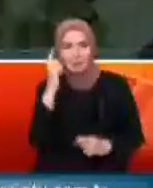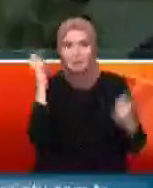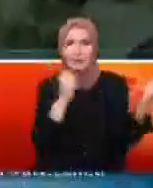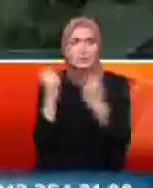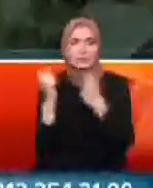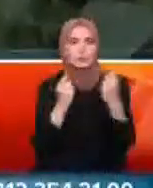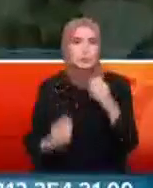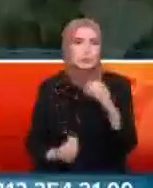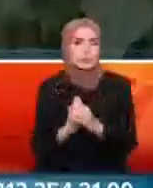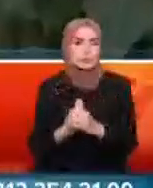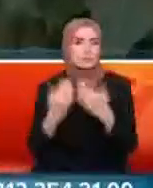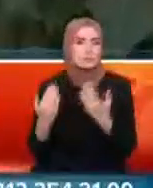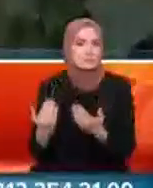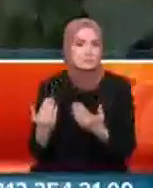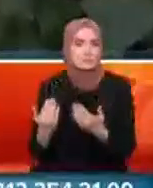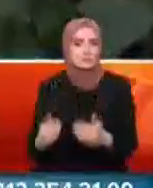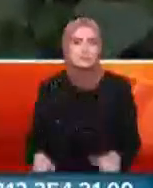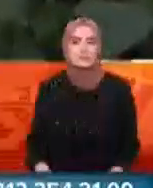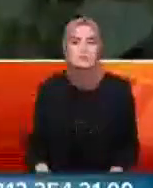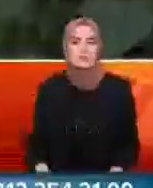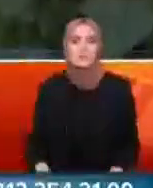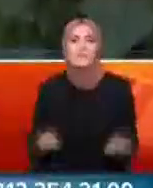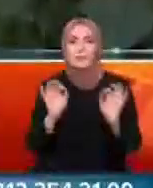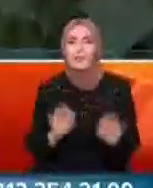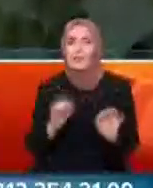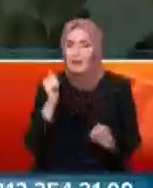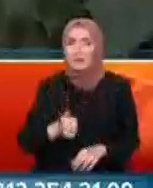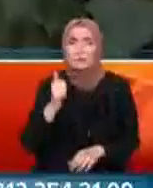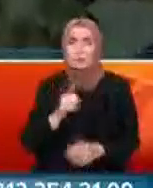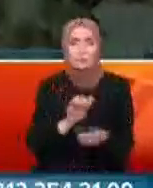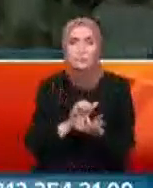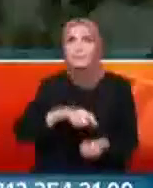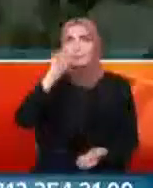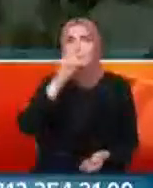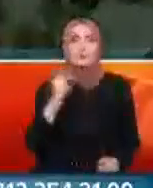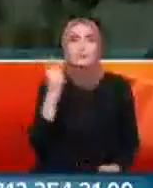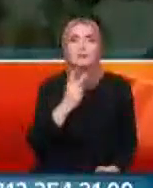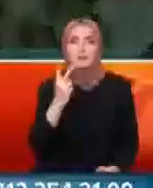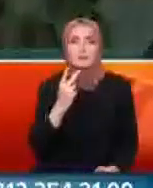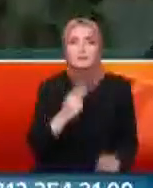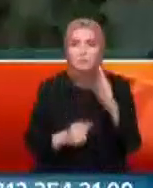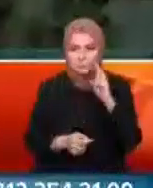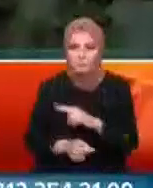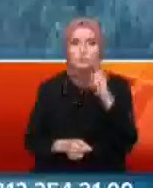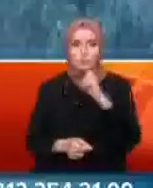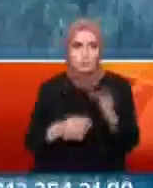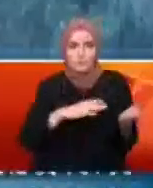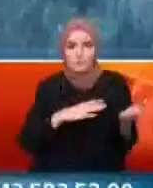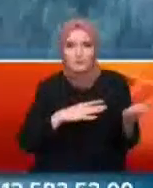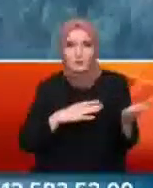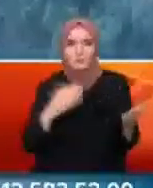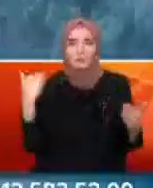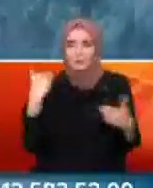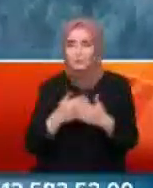geçti. Her gün köpeğimizi günde en az iki kere gören insanlar bunlar. Ve biz hiçbir kötü bir şey yaşamadık bugüne kadar.